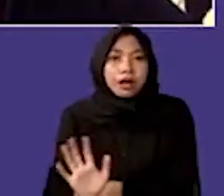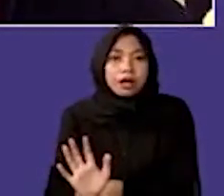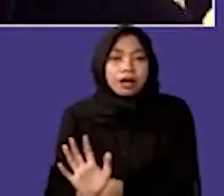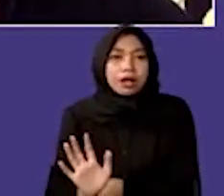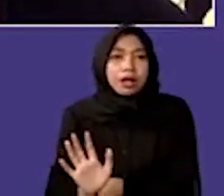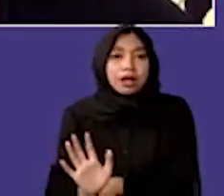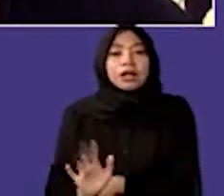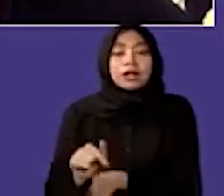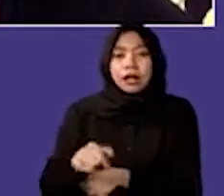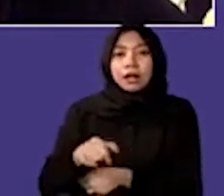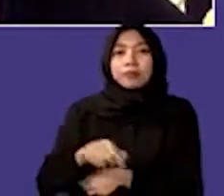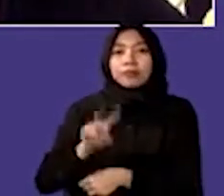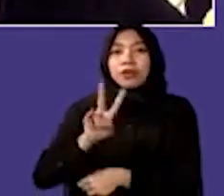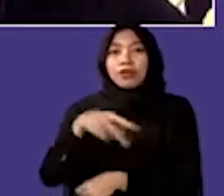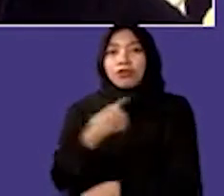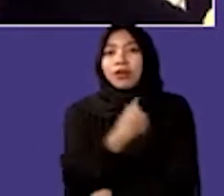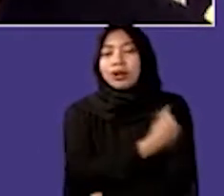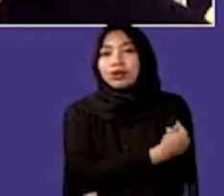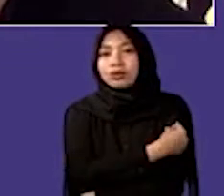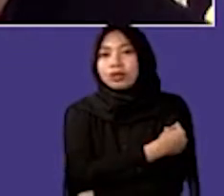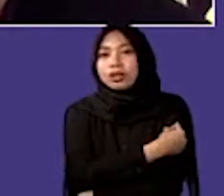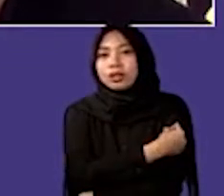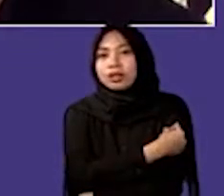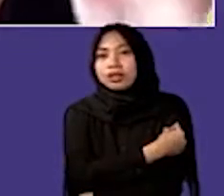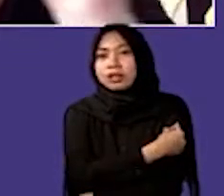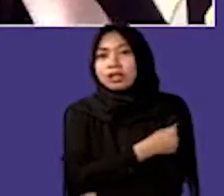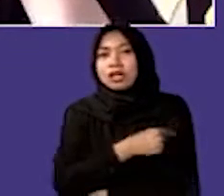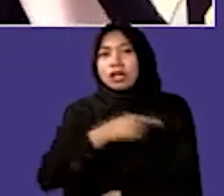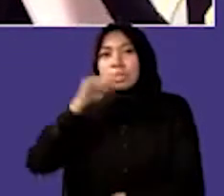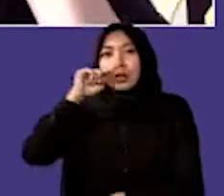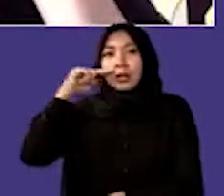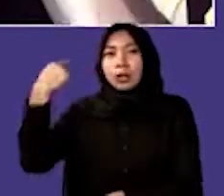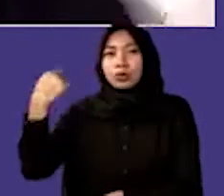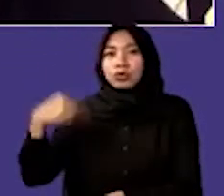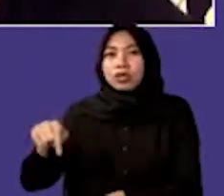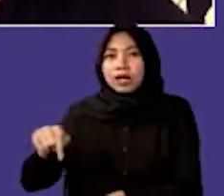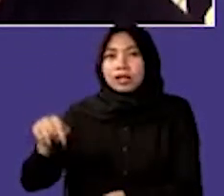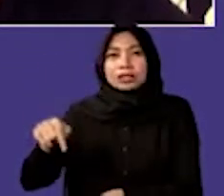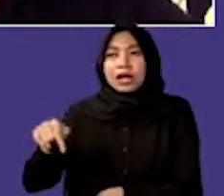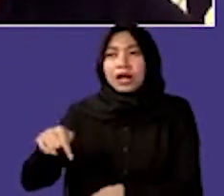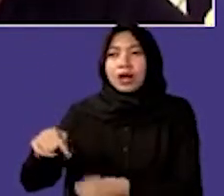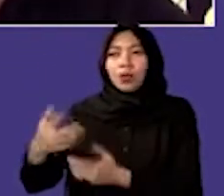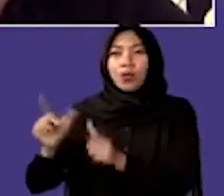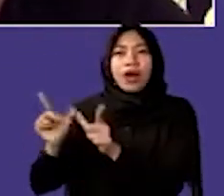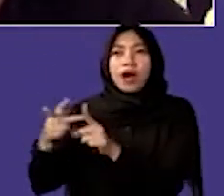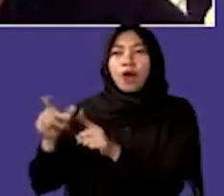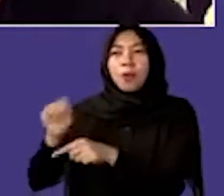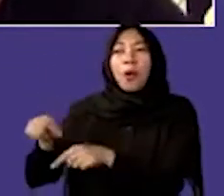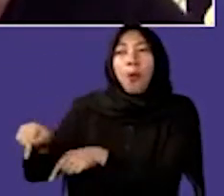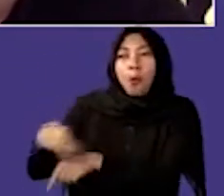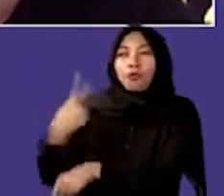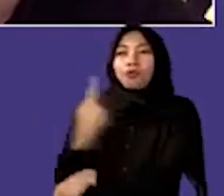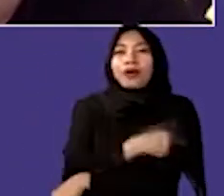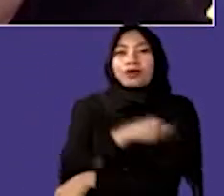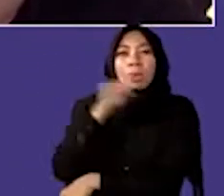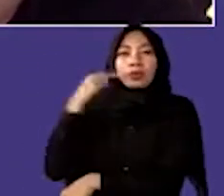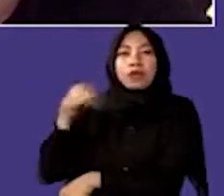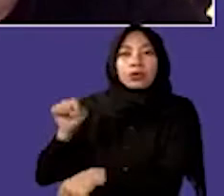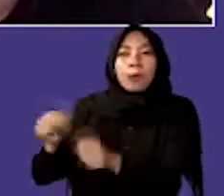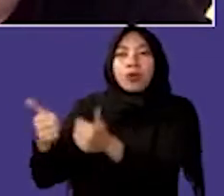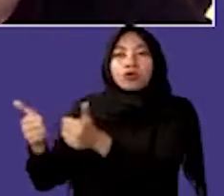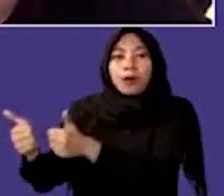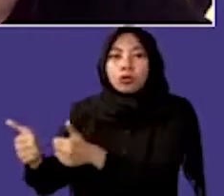rencana pemerintah untuk membeli vaksin sputnik 5 dari Rusia yang saat ini dipuji-puji whoi banyak diragukan oleh negara